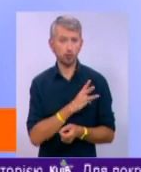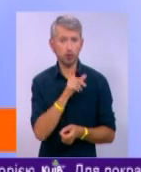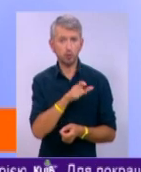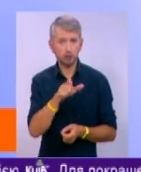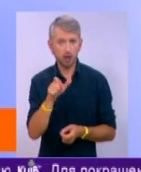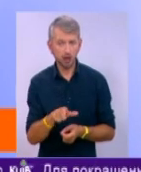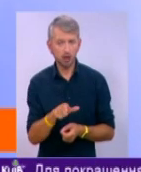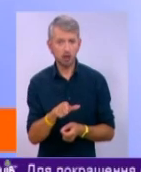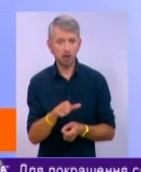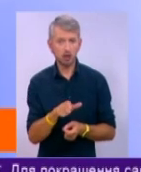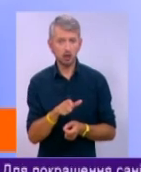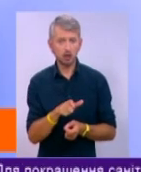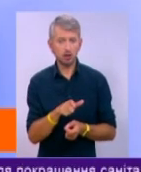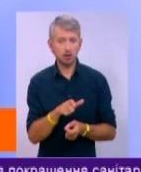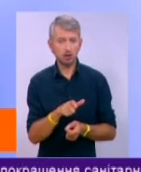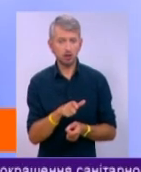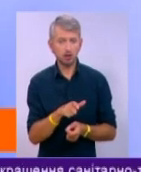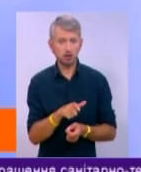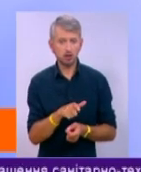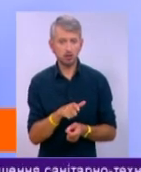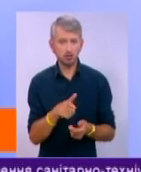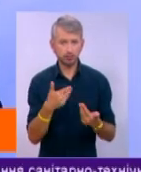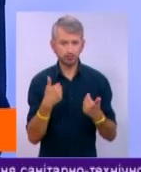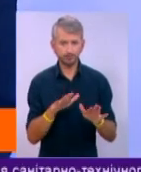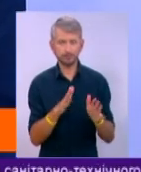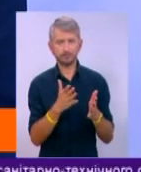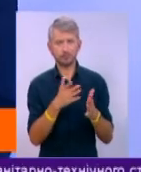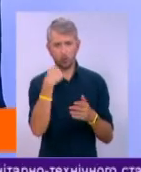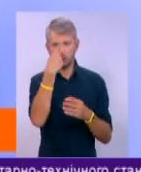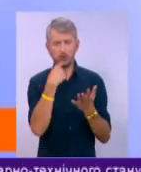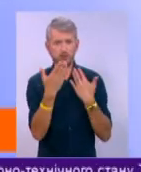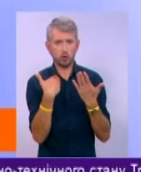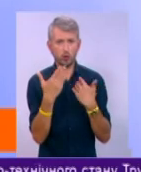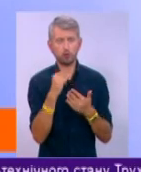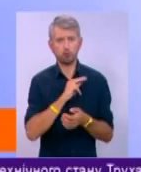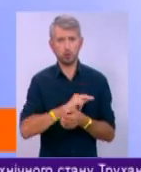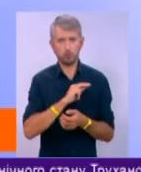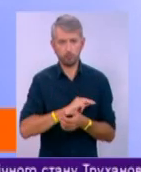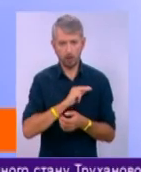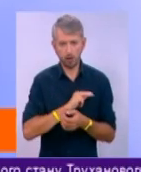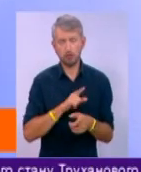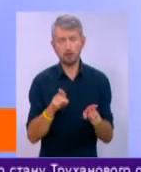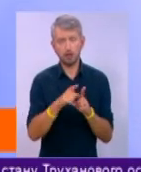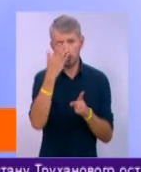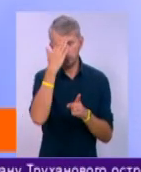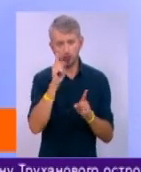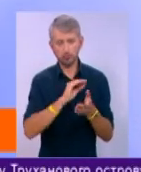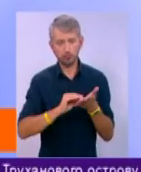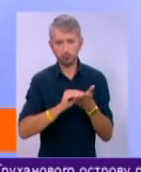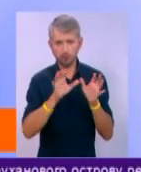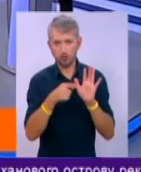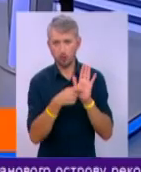людей відійти від таких особливих, особистих відносин і працювати в той спосіб, який визначений